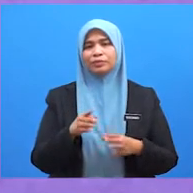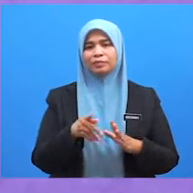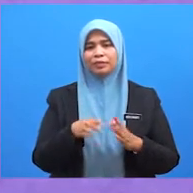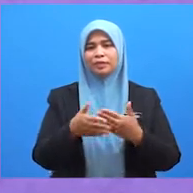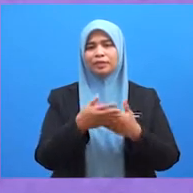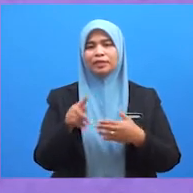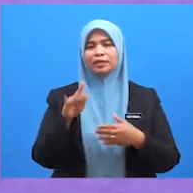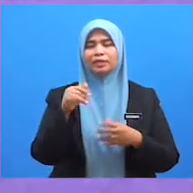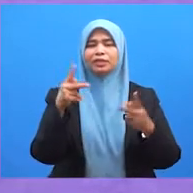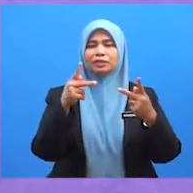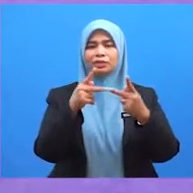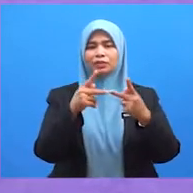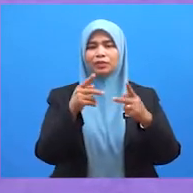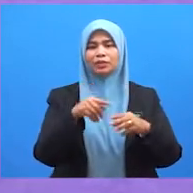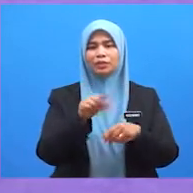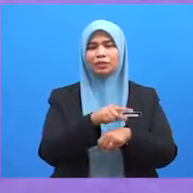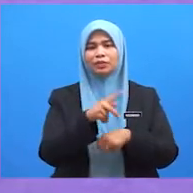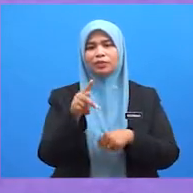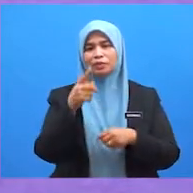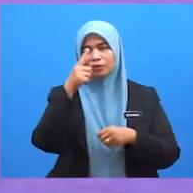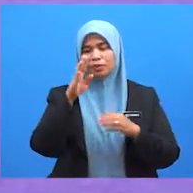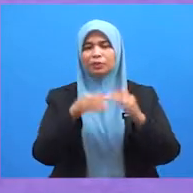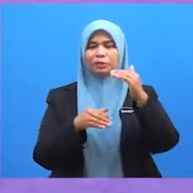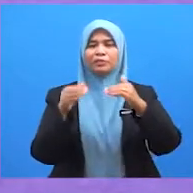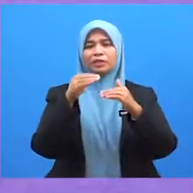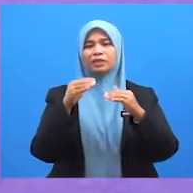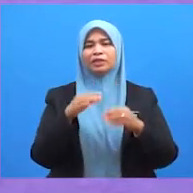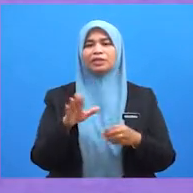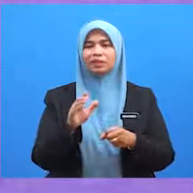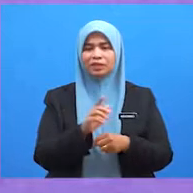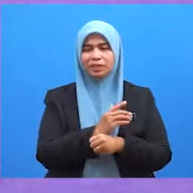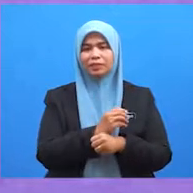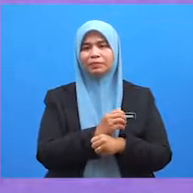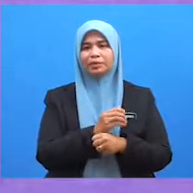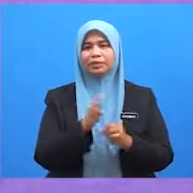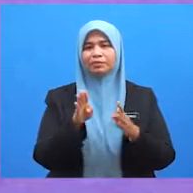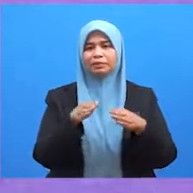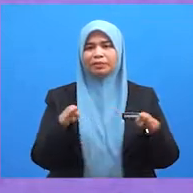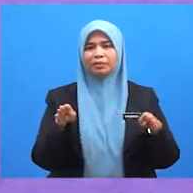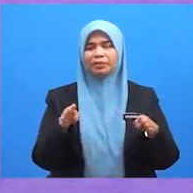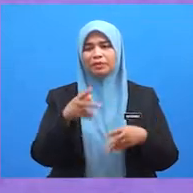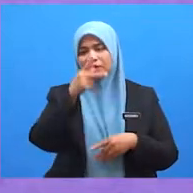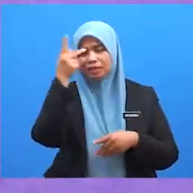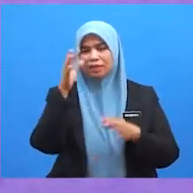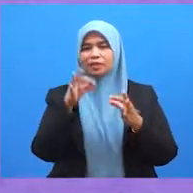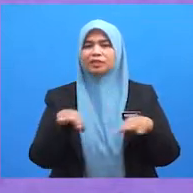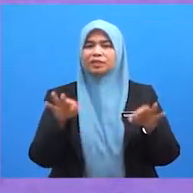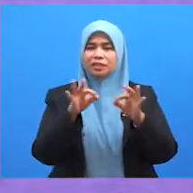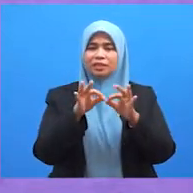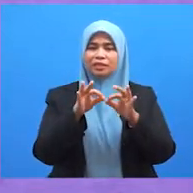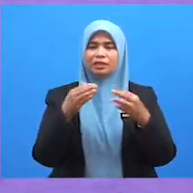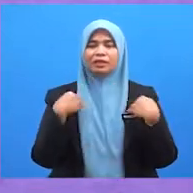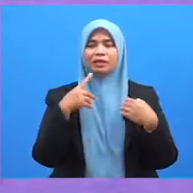merupakan salah satu pendekatan yang sesuai digunakan untuk membina kecakapan berbahasa